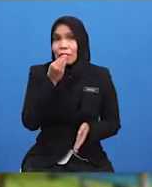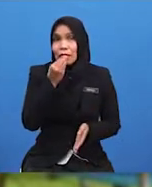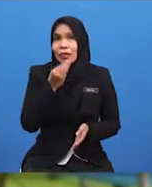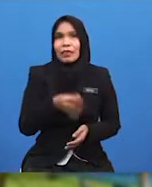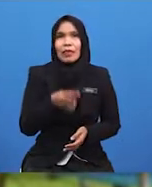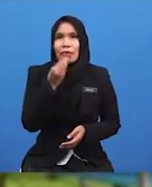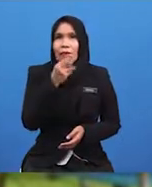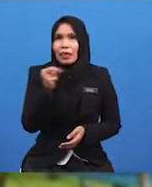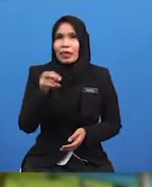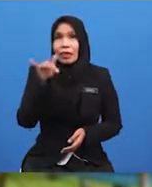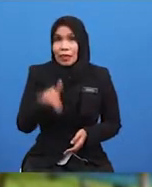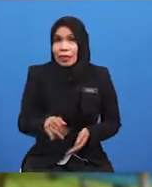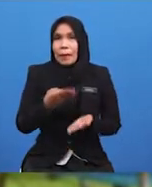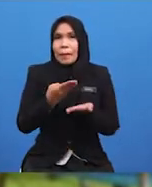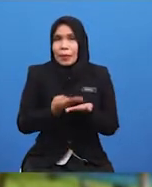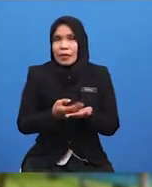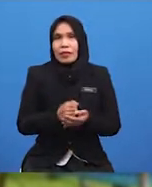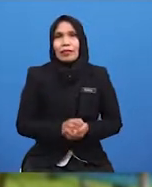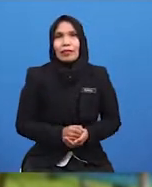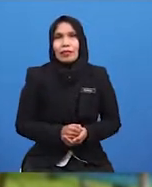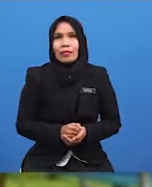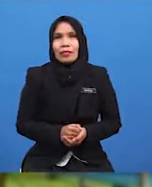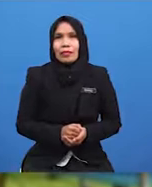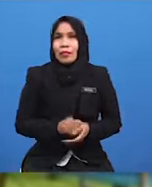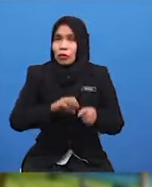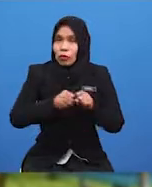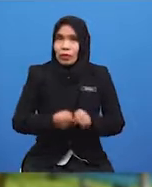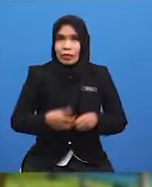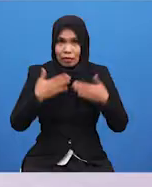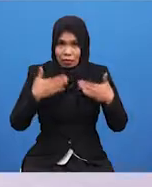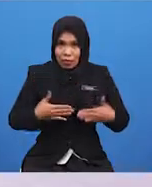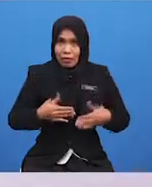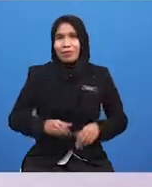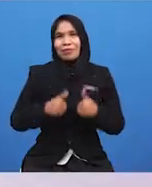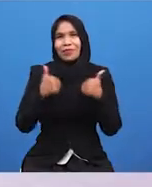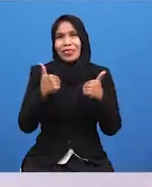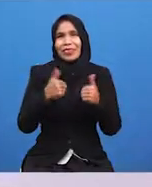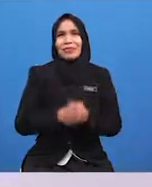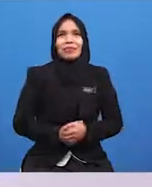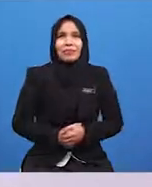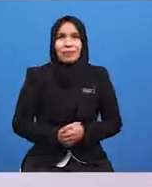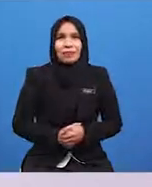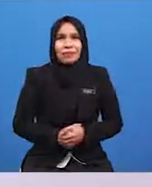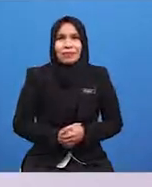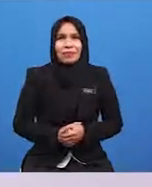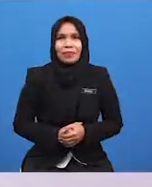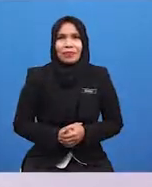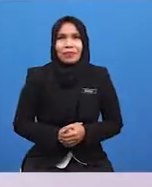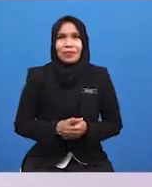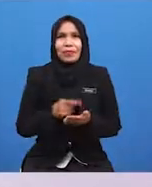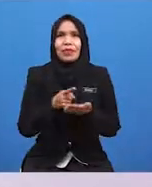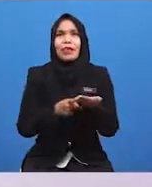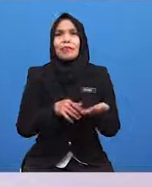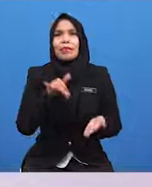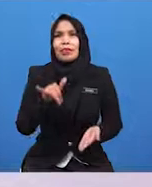dan berhasiat supaya badan kita sehat selalu Mimi apa yang mereka buat